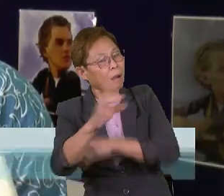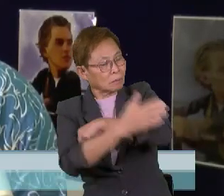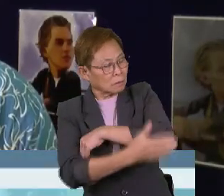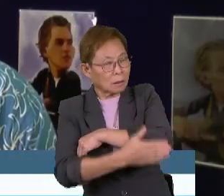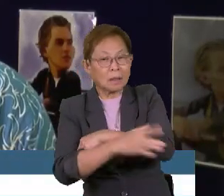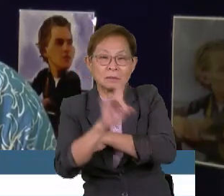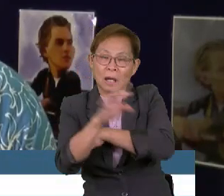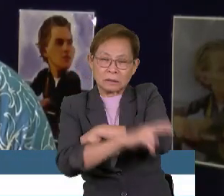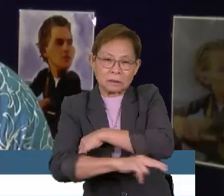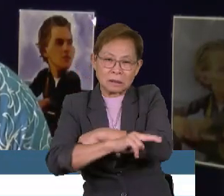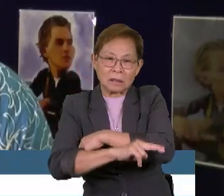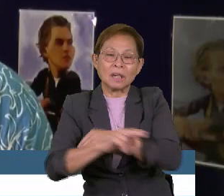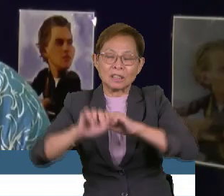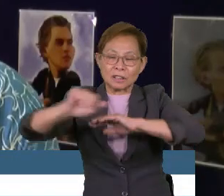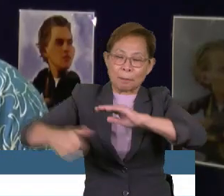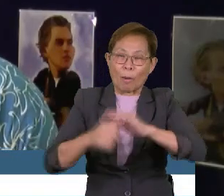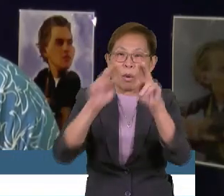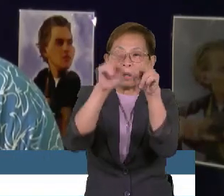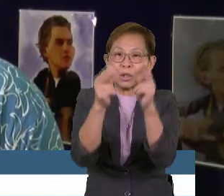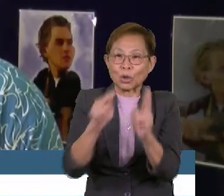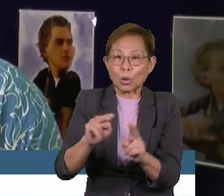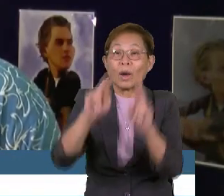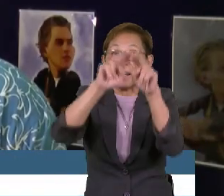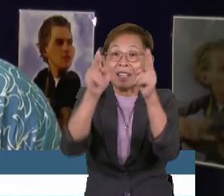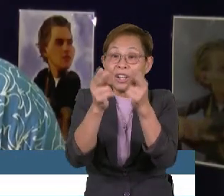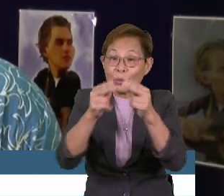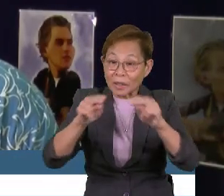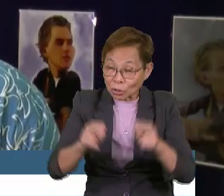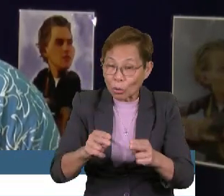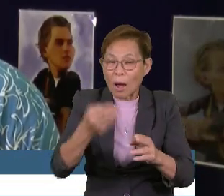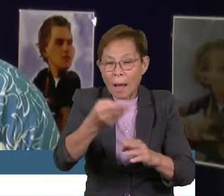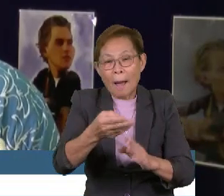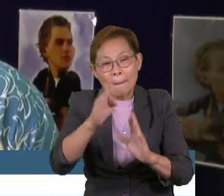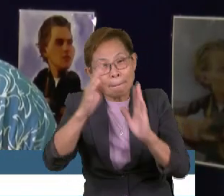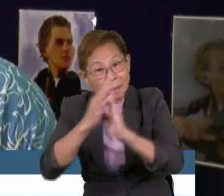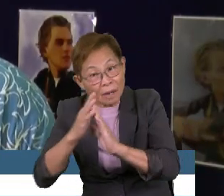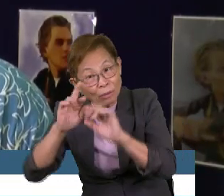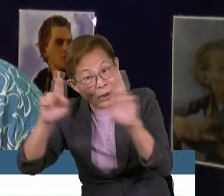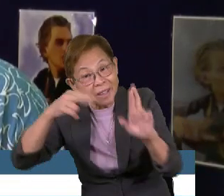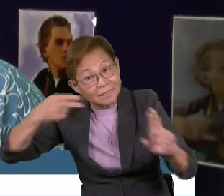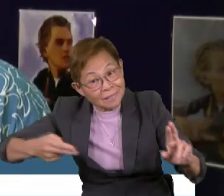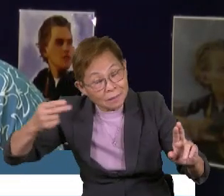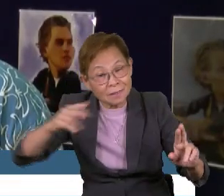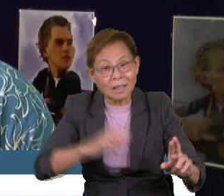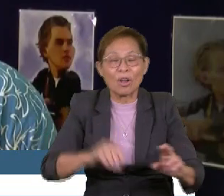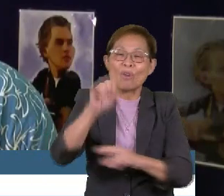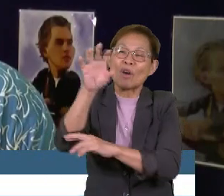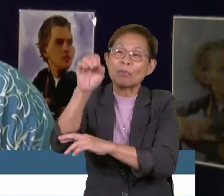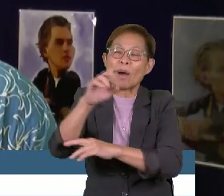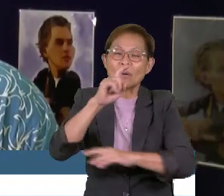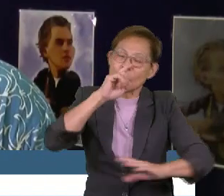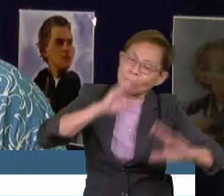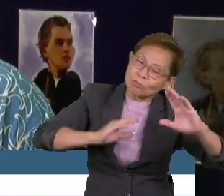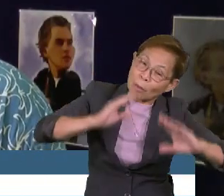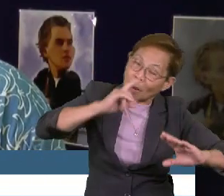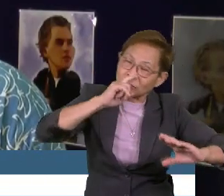negara under UNESCO bagaimana bersejarah. Jadi bila Melaka bandaraya bersejarah dan festival karikatur ni pun